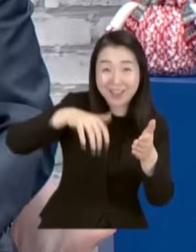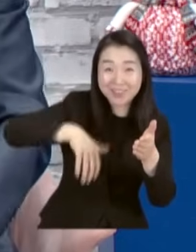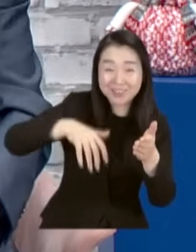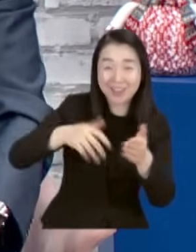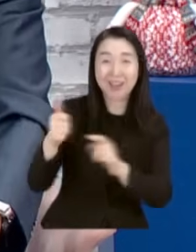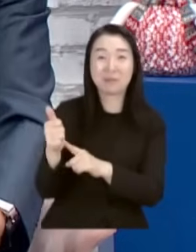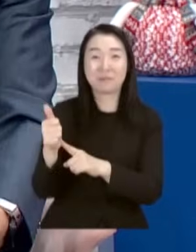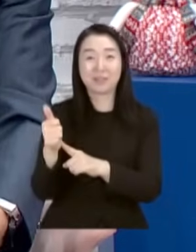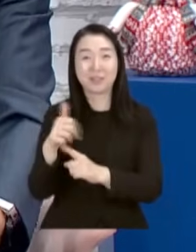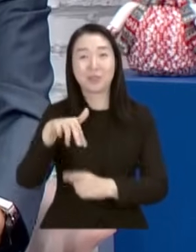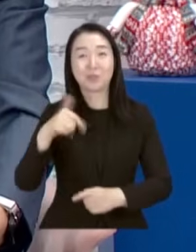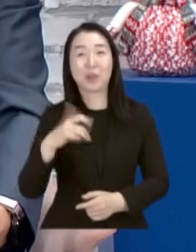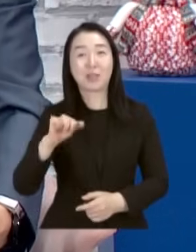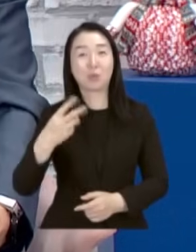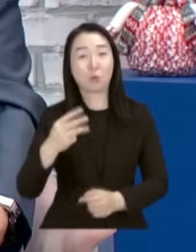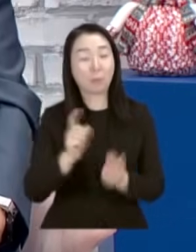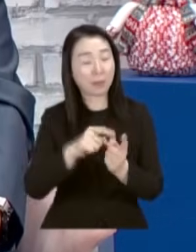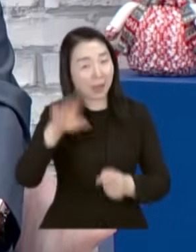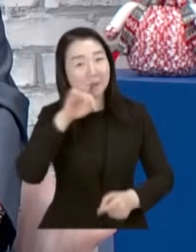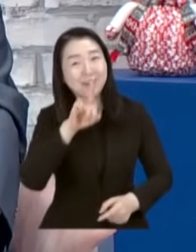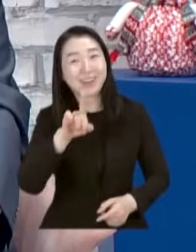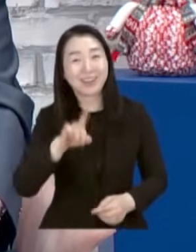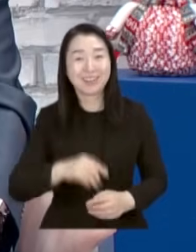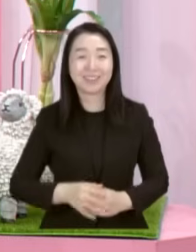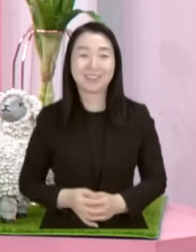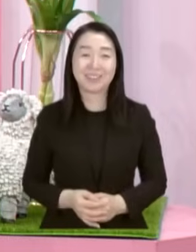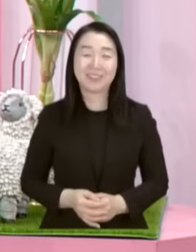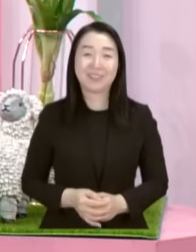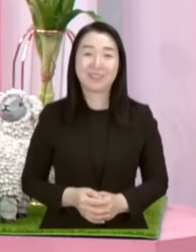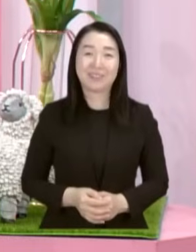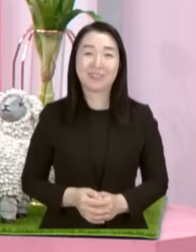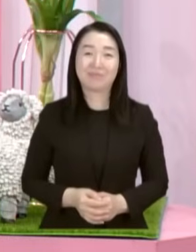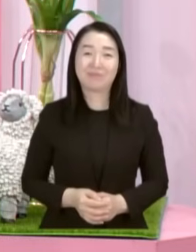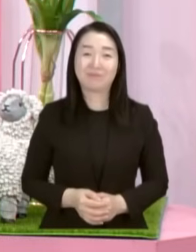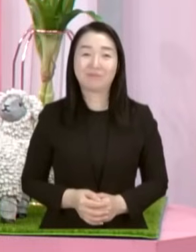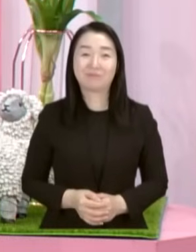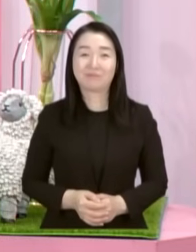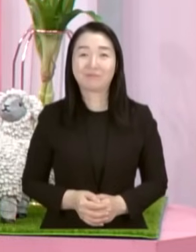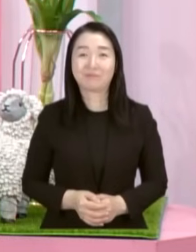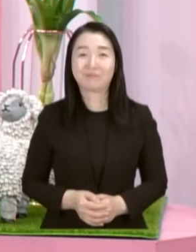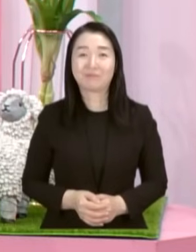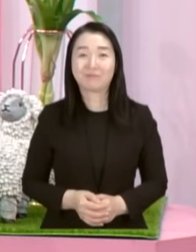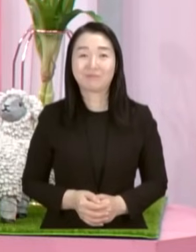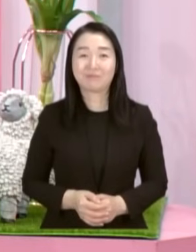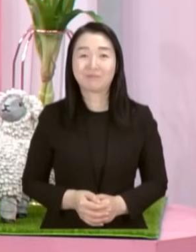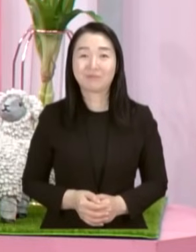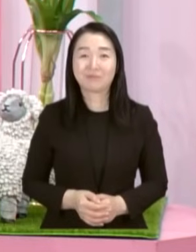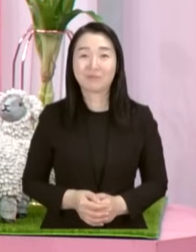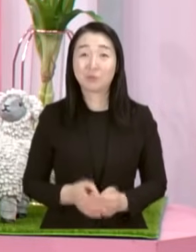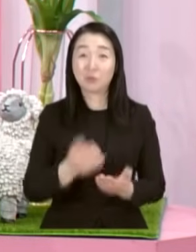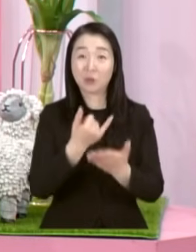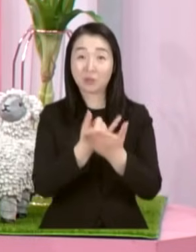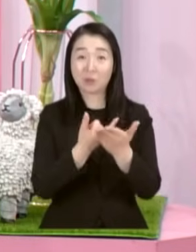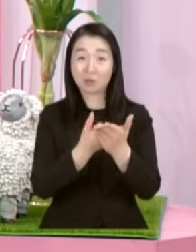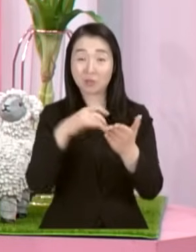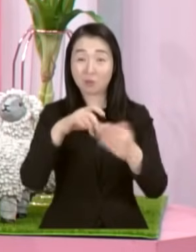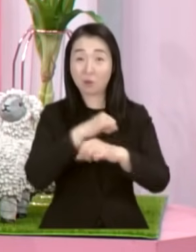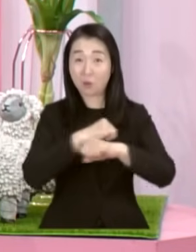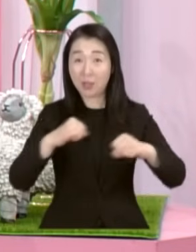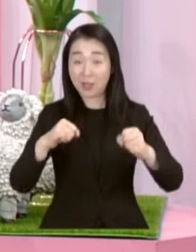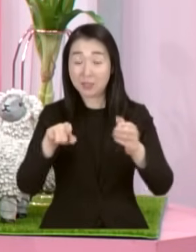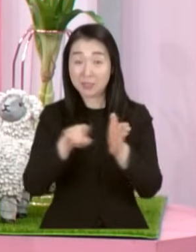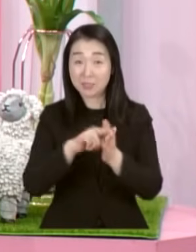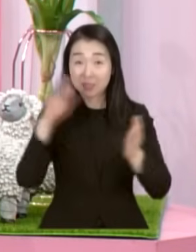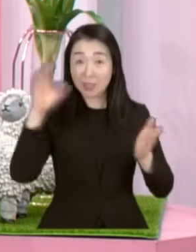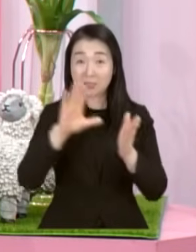체일 또 찾아가라고. 약촉해나 할아버지가 아니, 근데. 진정한 저의 네. 물론 청량리 역광장에서 신학생